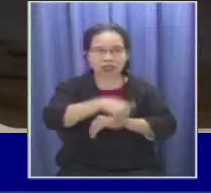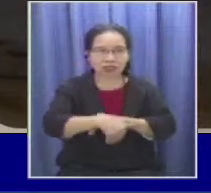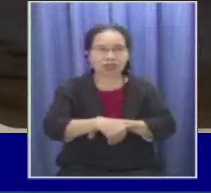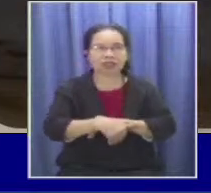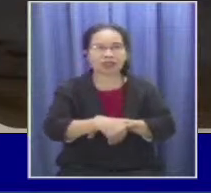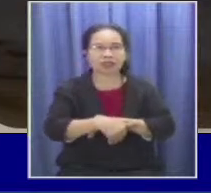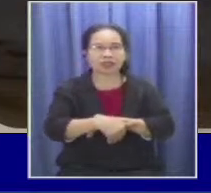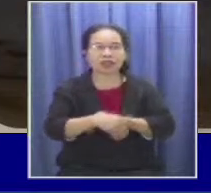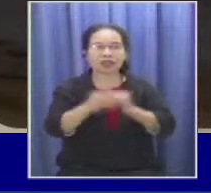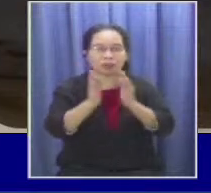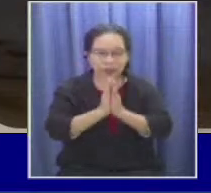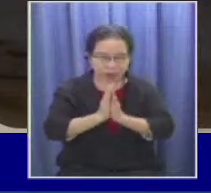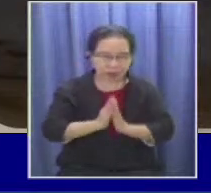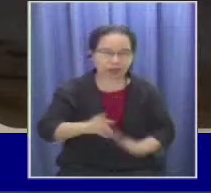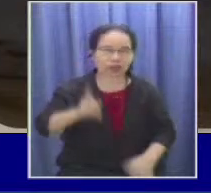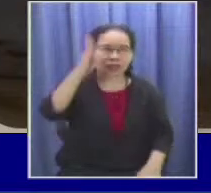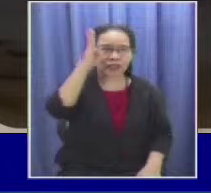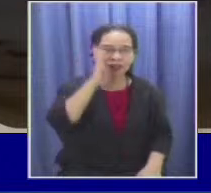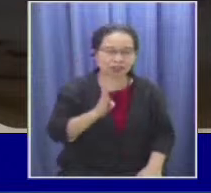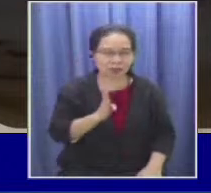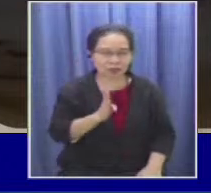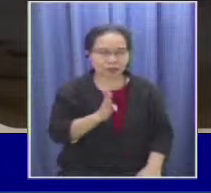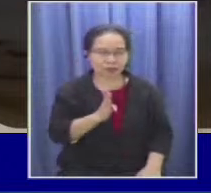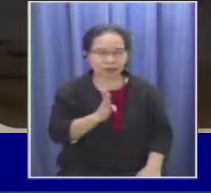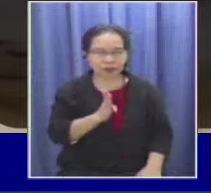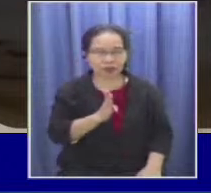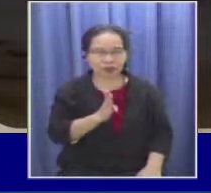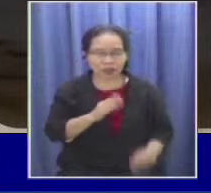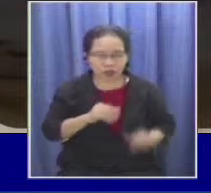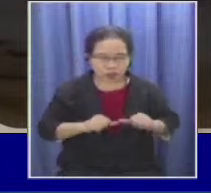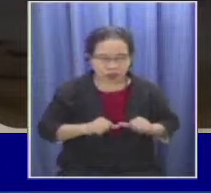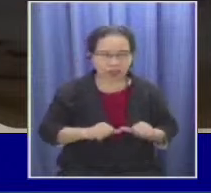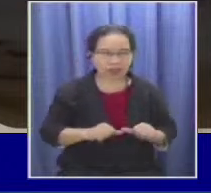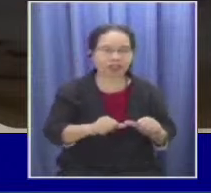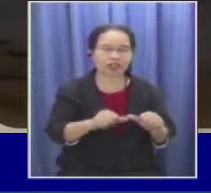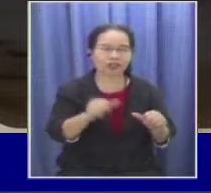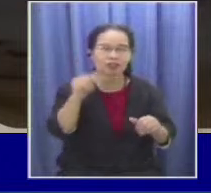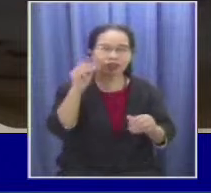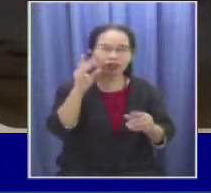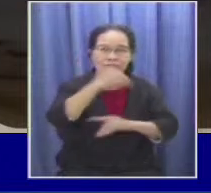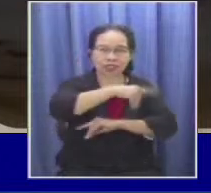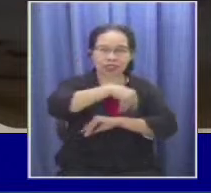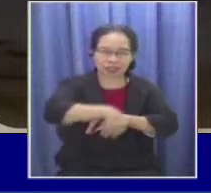yebɔ mpa ye wi ani anadwo wonya yi o